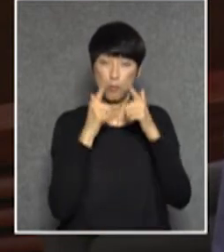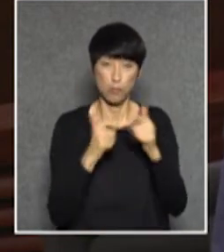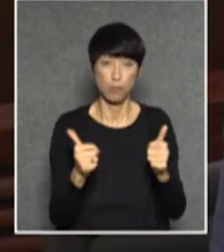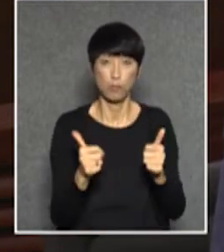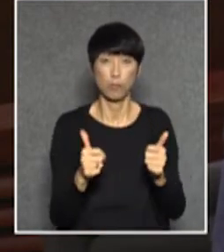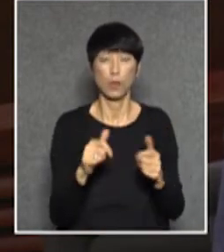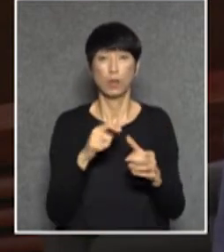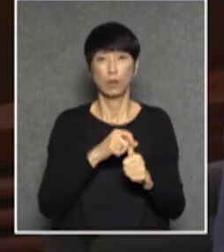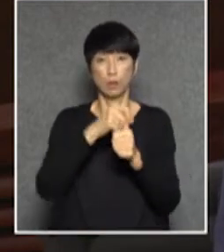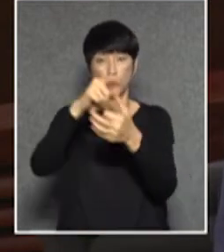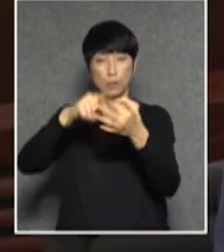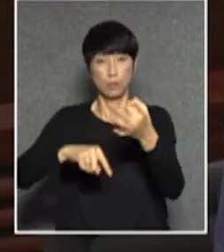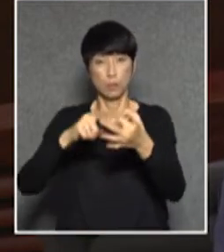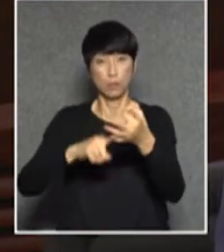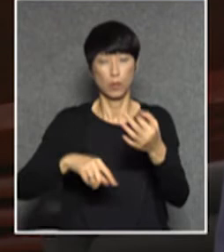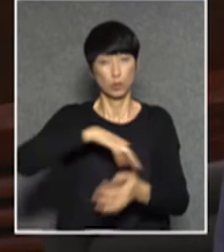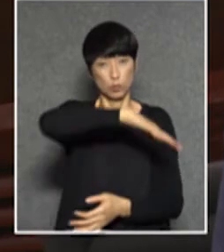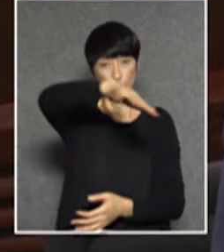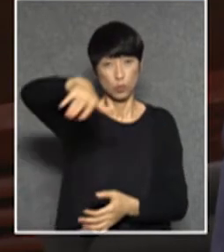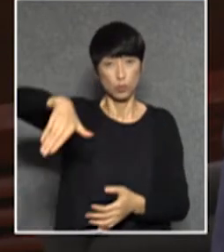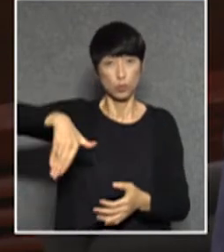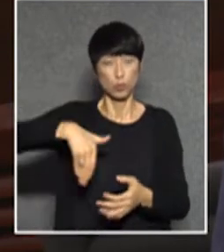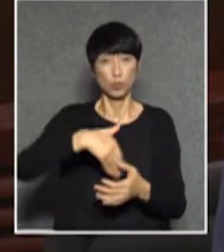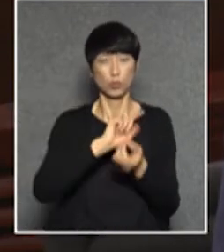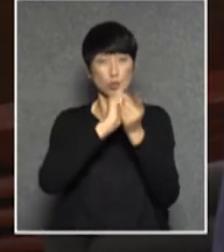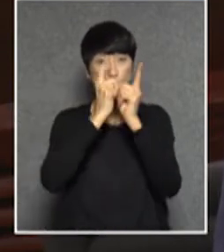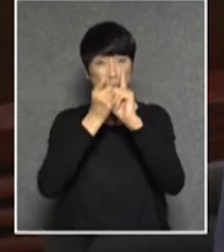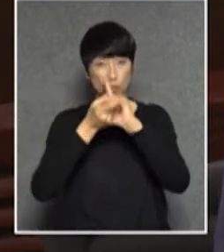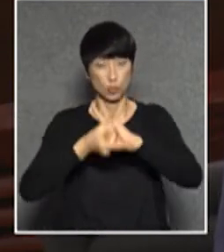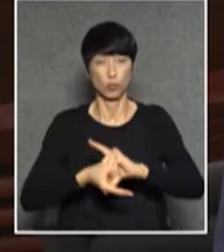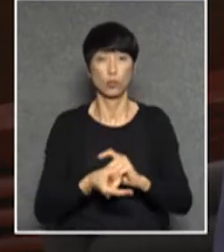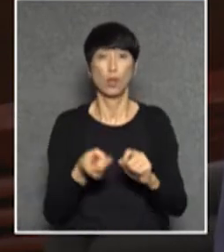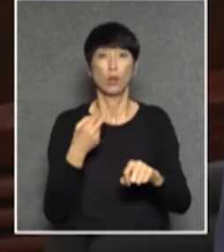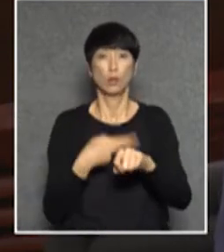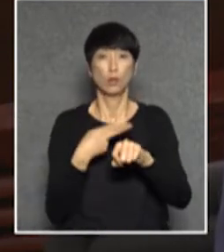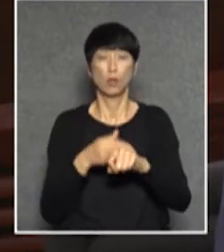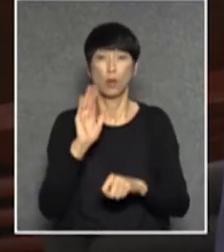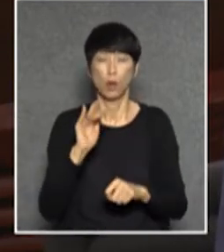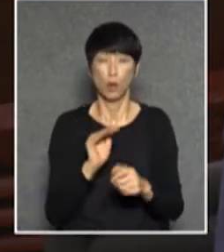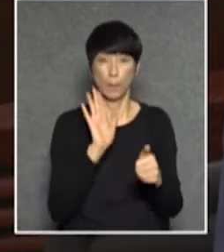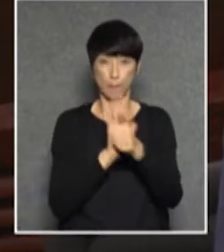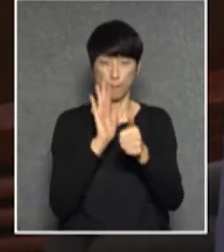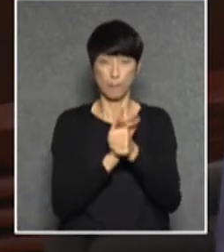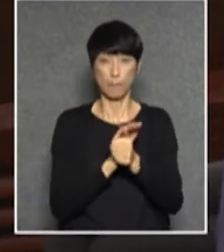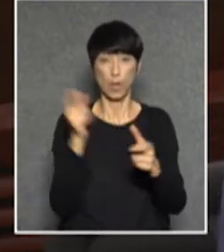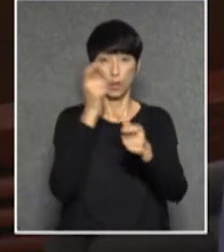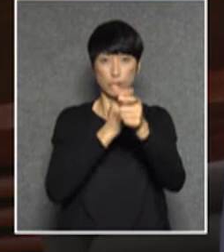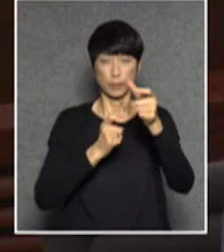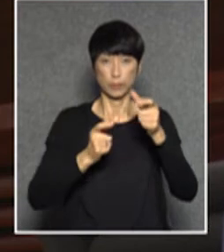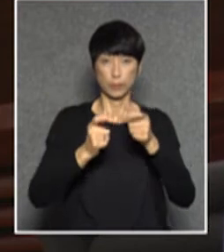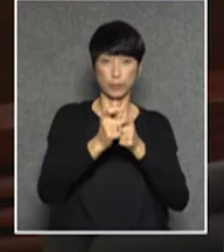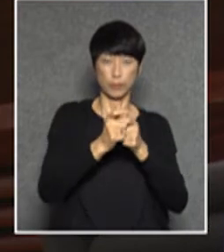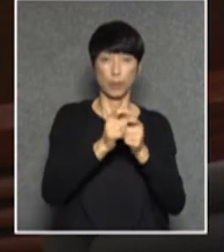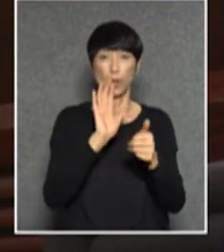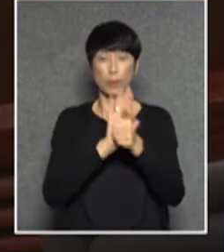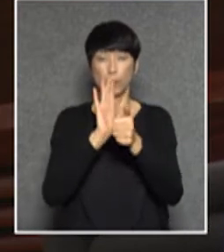員會具有廣泛代表性，體現各界別均衡參與，有利於保持資本主義制度和各界